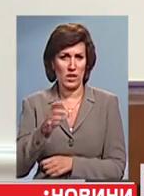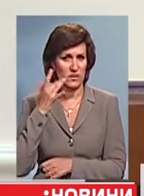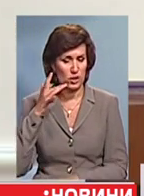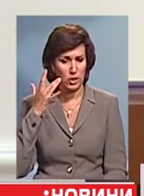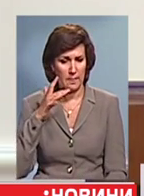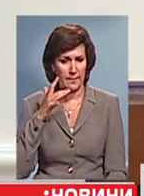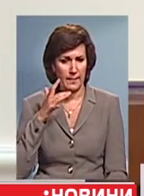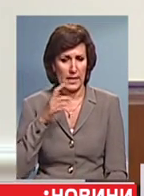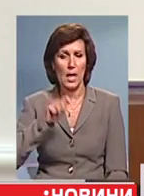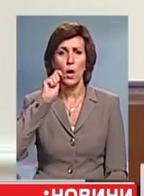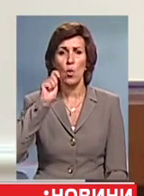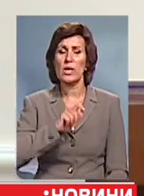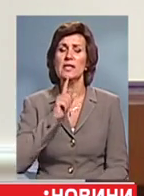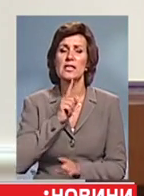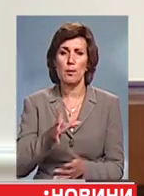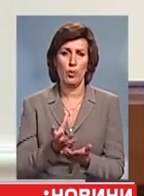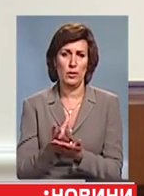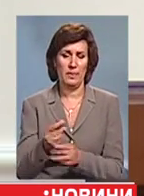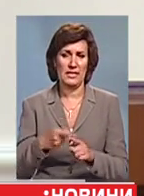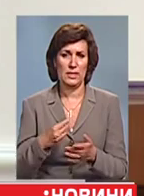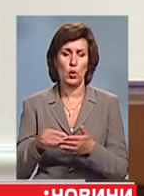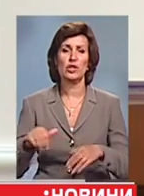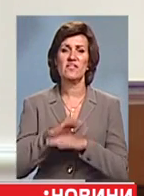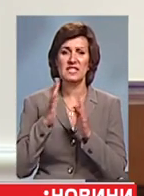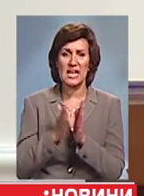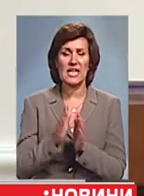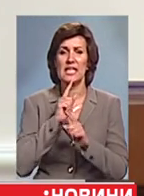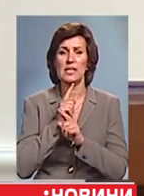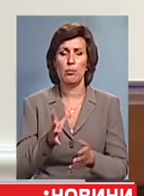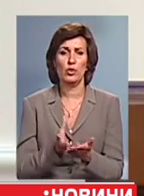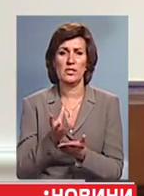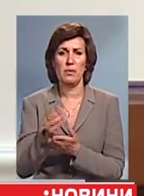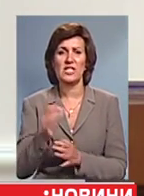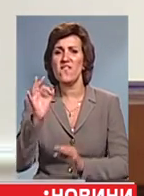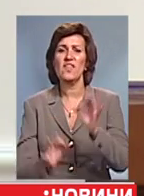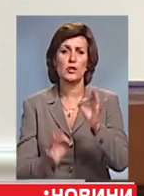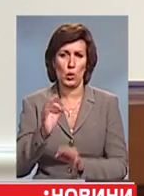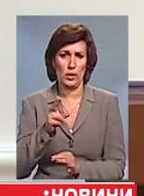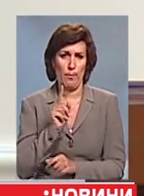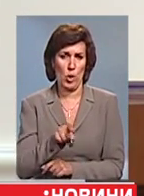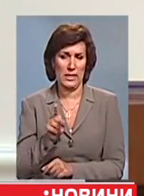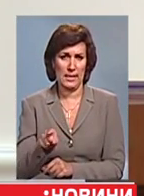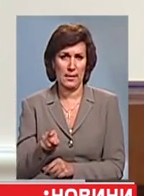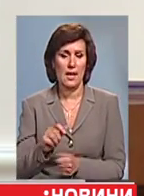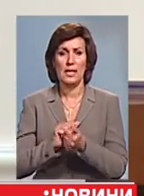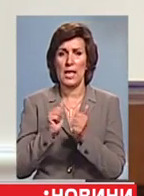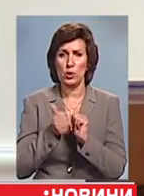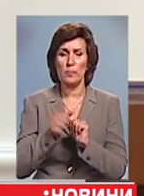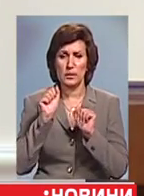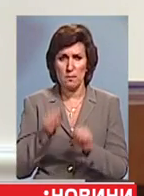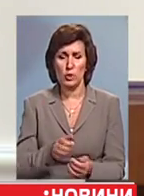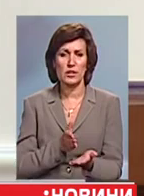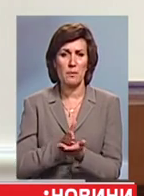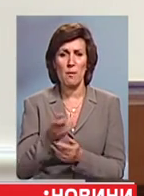США. Україна не буде платити ці кошти взагалі та не буде сплачувати відсотки по них. Натомість вона